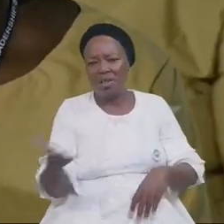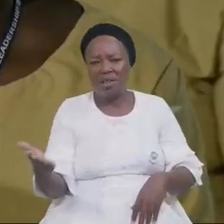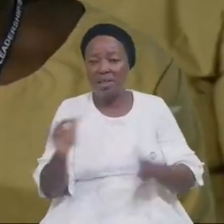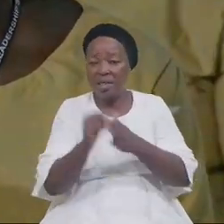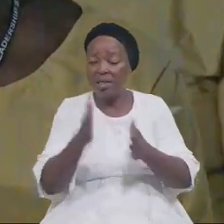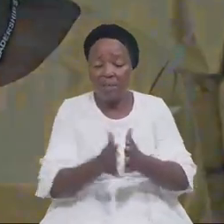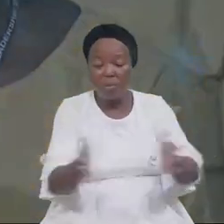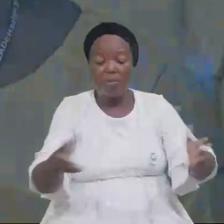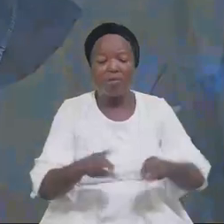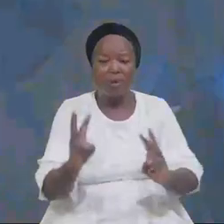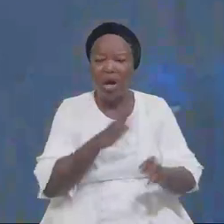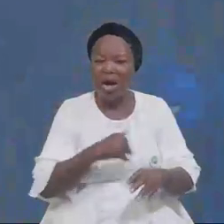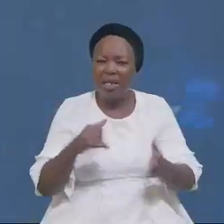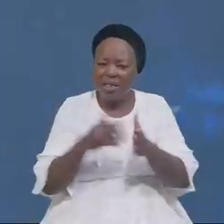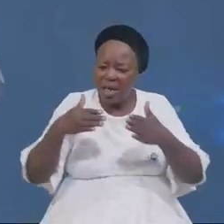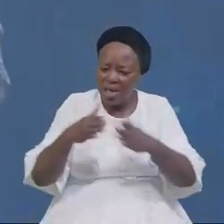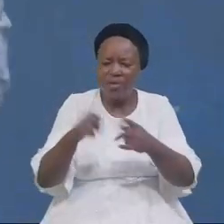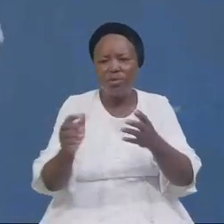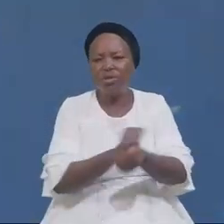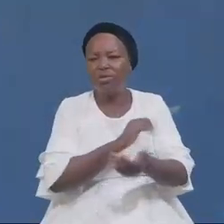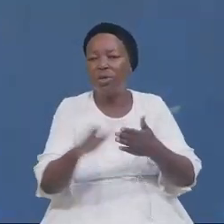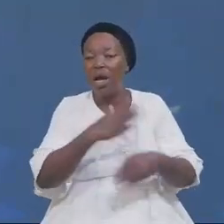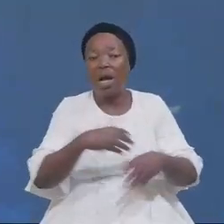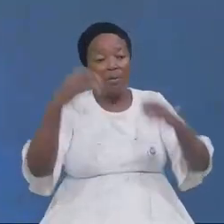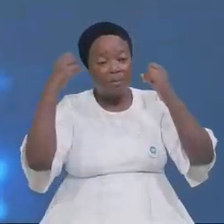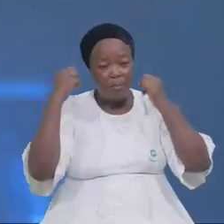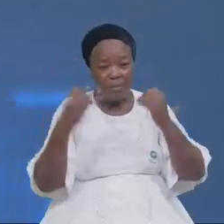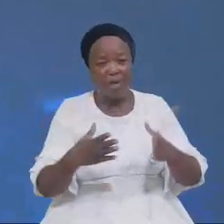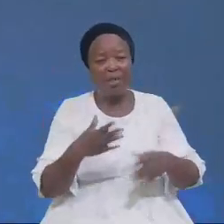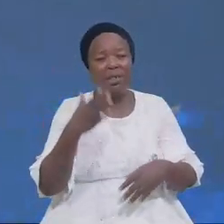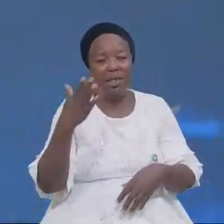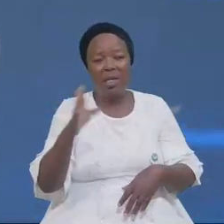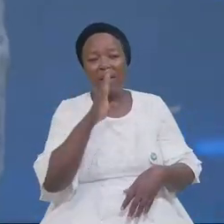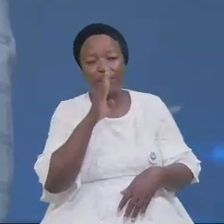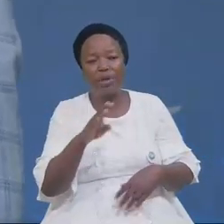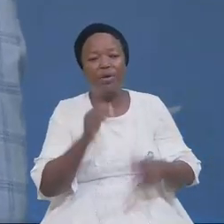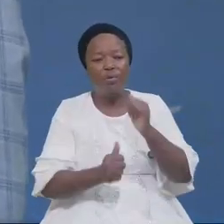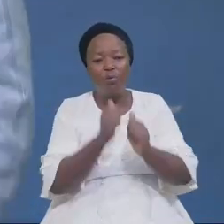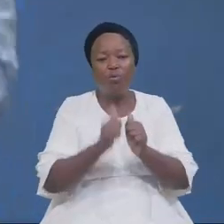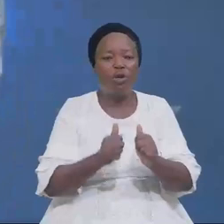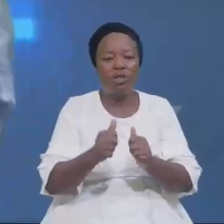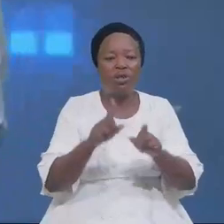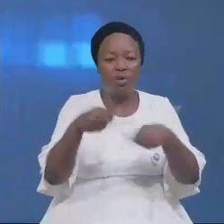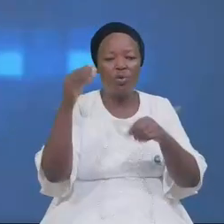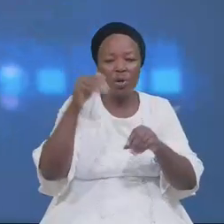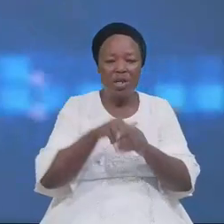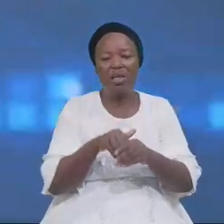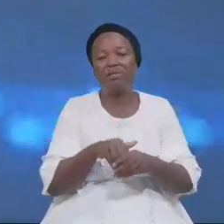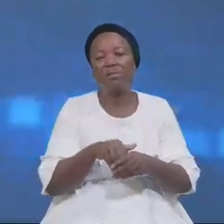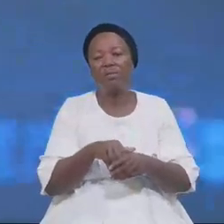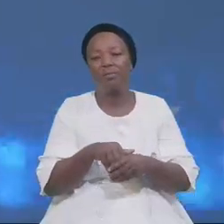spacieuse. Ça mène à la perdition. Il y en a beaucoup qui entrent par là. Le